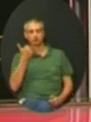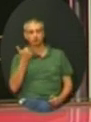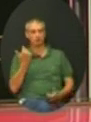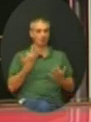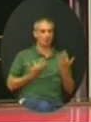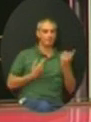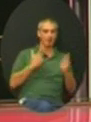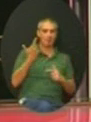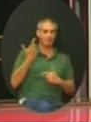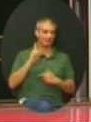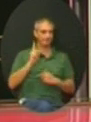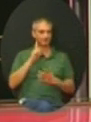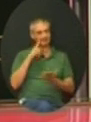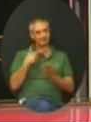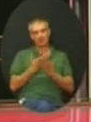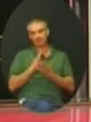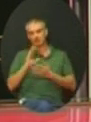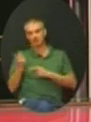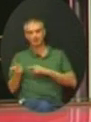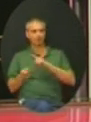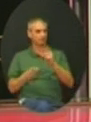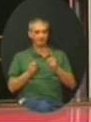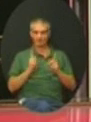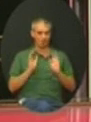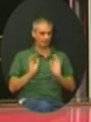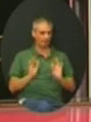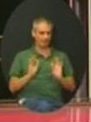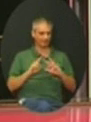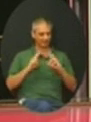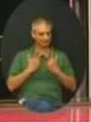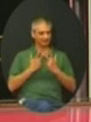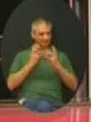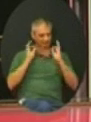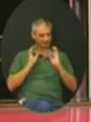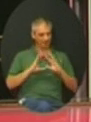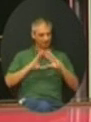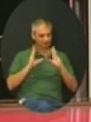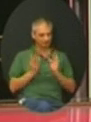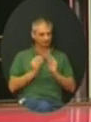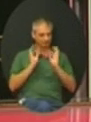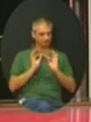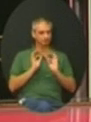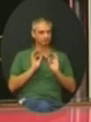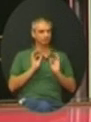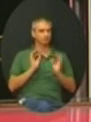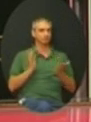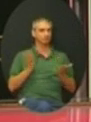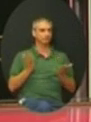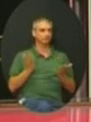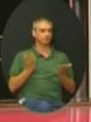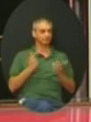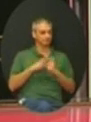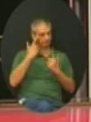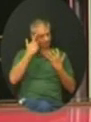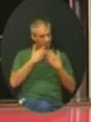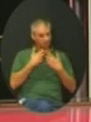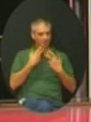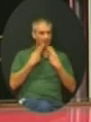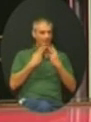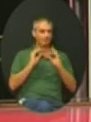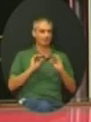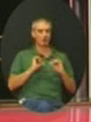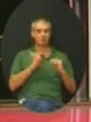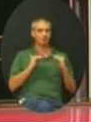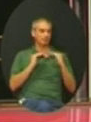כמה ולמה ומי יעץ למי כמה ולמה, ולא באמת צוות סינרגטי שיושב וחושב על הפתרון